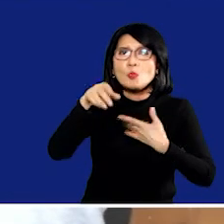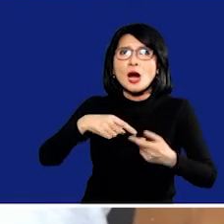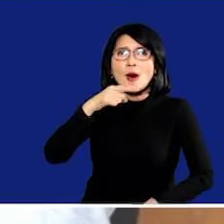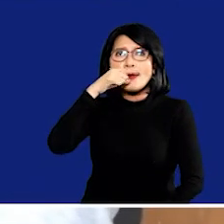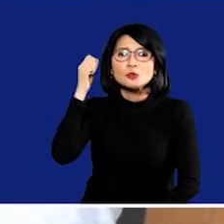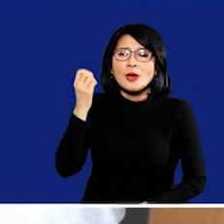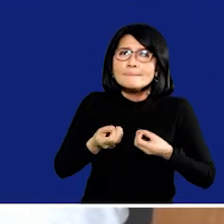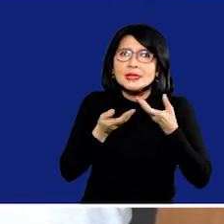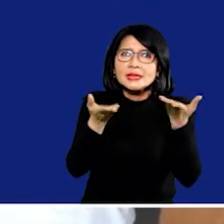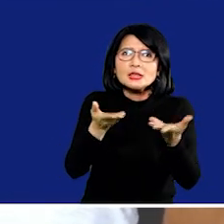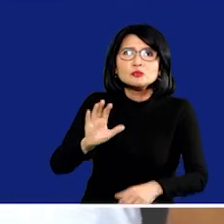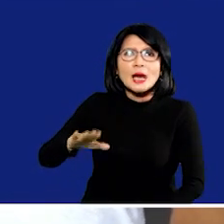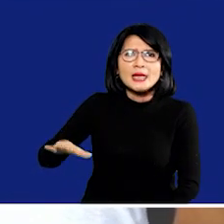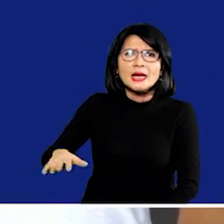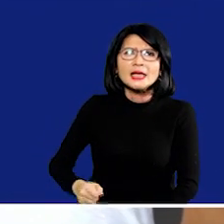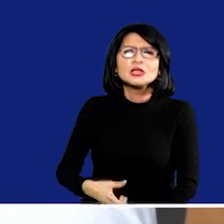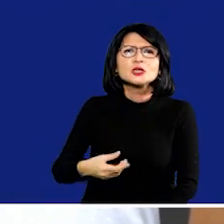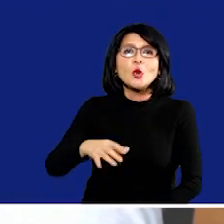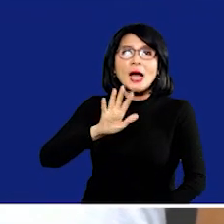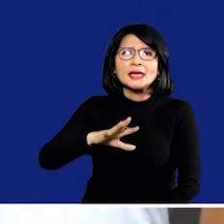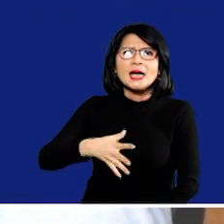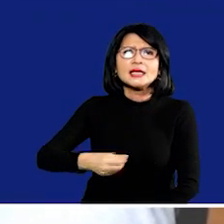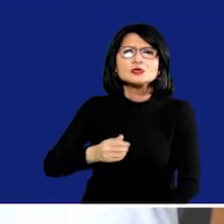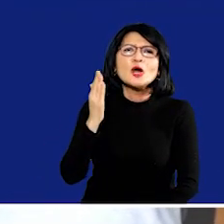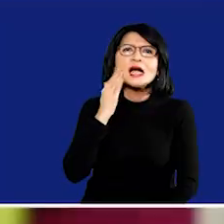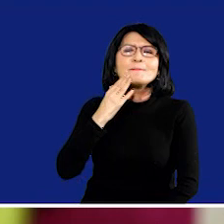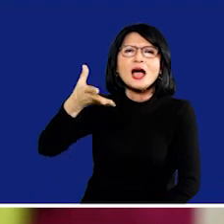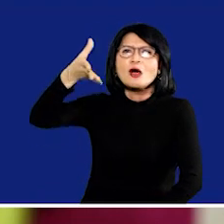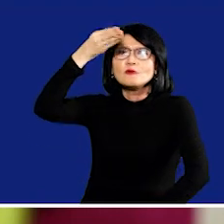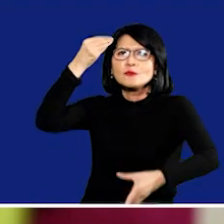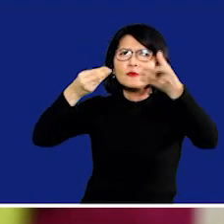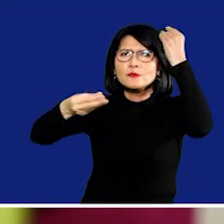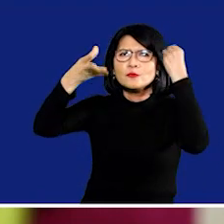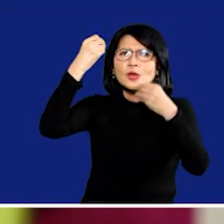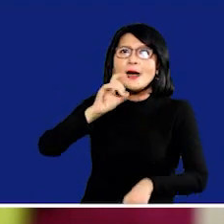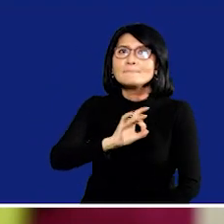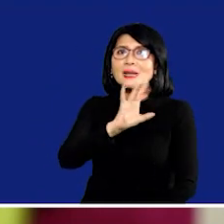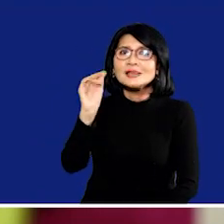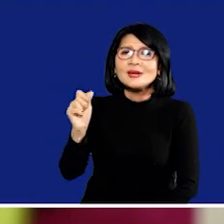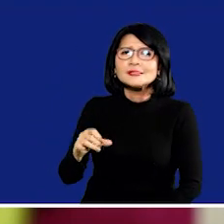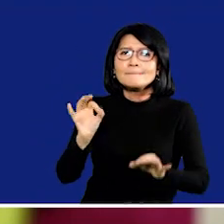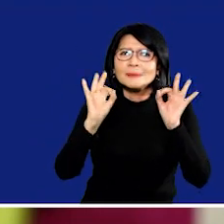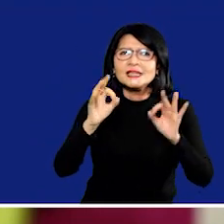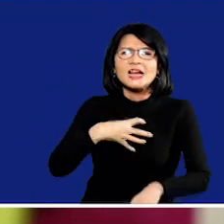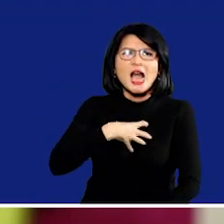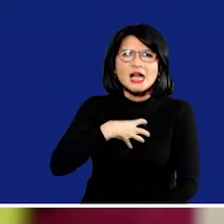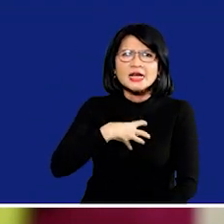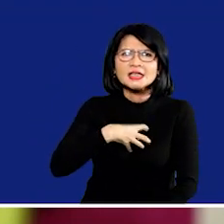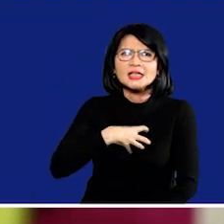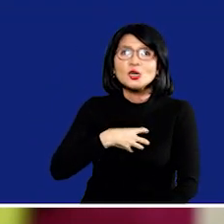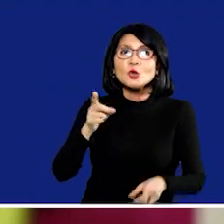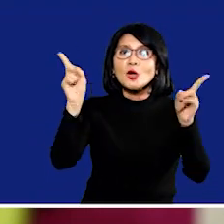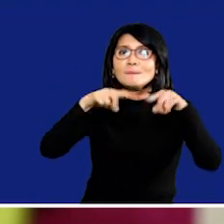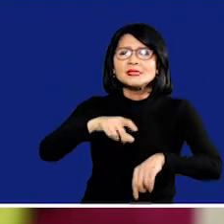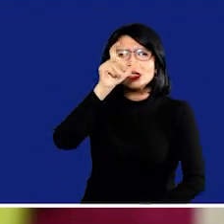apa yang diberikan oleh orang tua kepada anak-anak juga dengan mudah bisa ditangkap. Sehingga demikian berbagai pendidikan karakter untuk